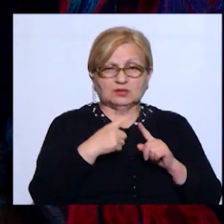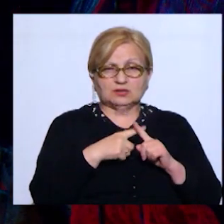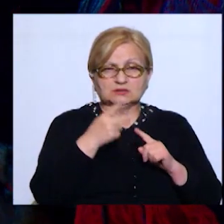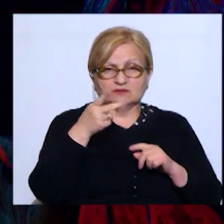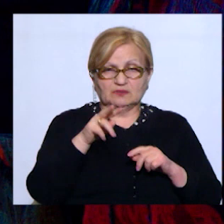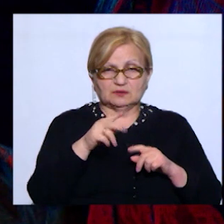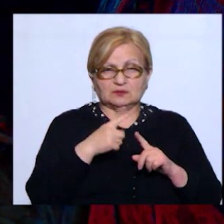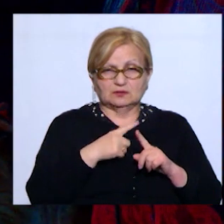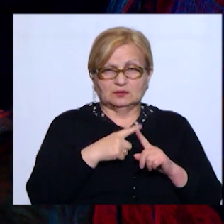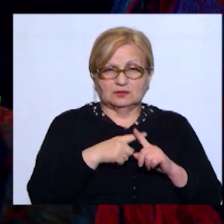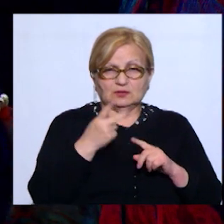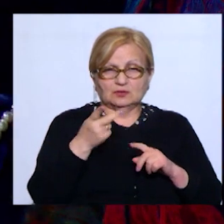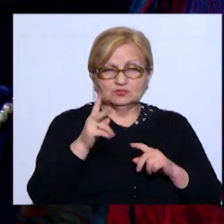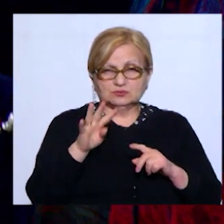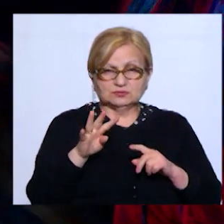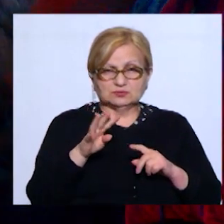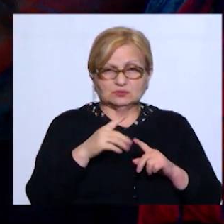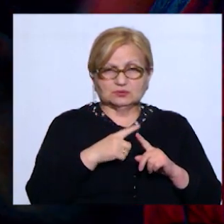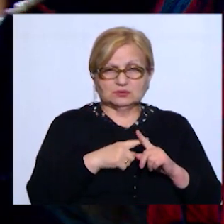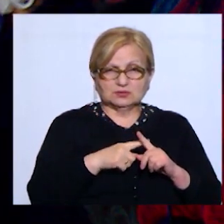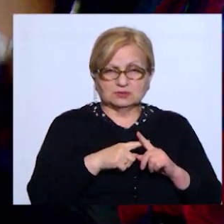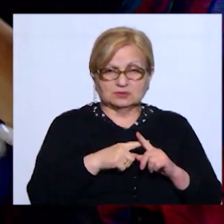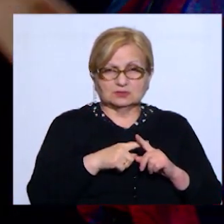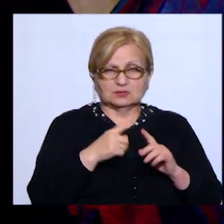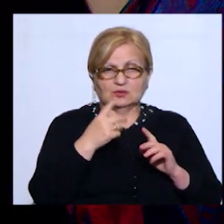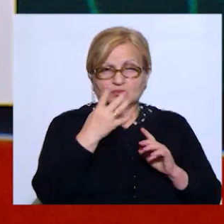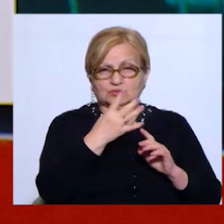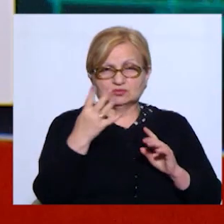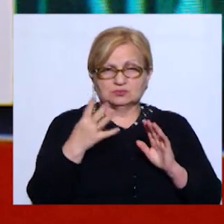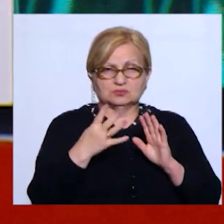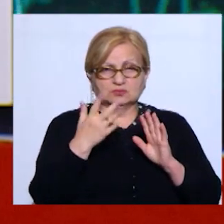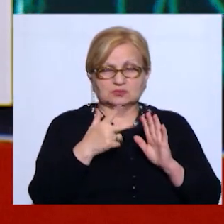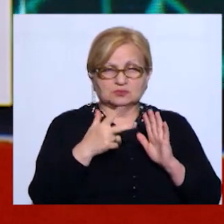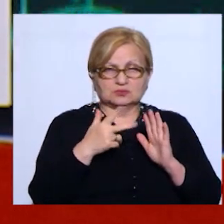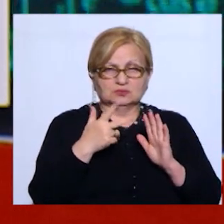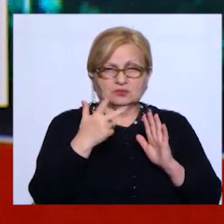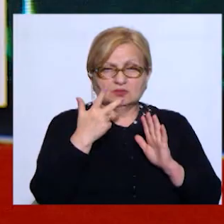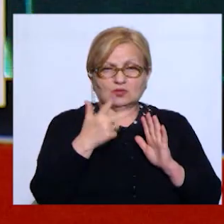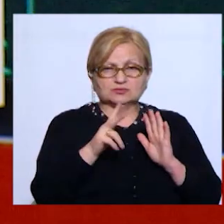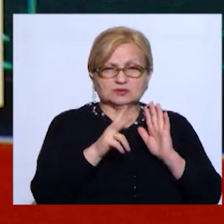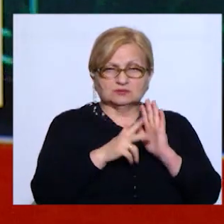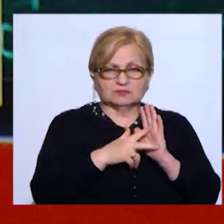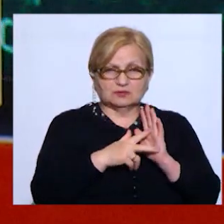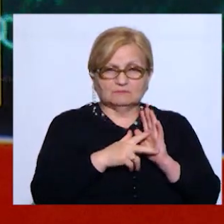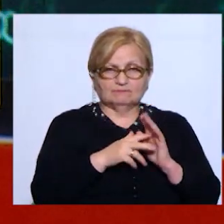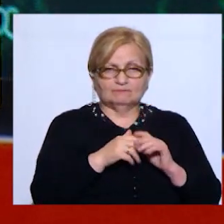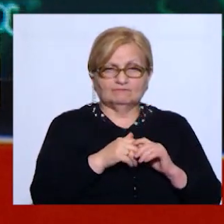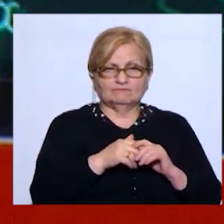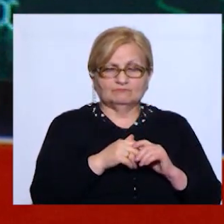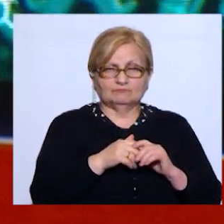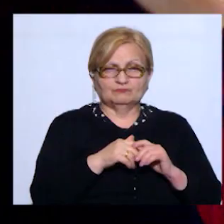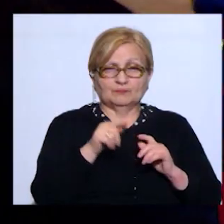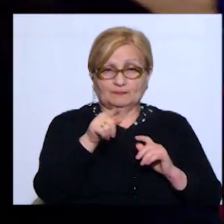კვადრატს + 24x 4 ჯერ 9 36 და + 2 არის 38. ანუ შეხედეთ, აი